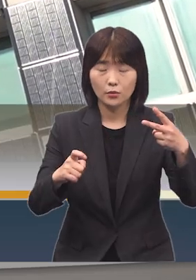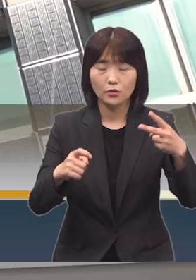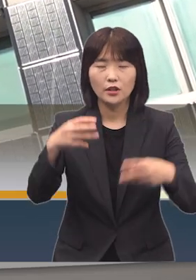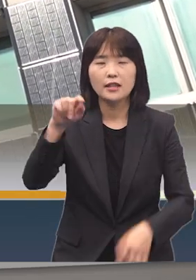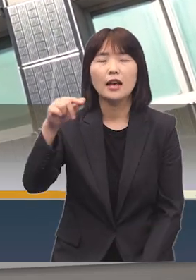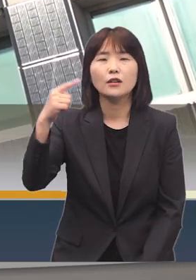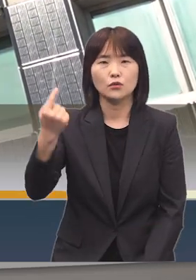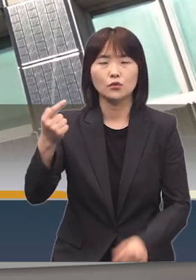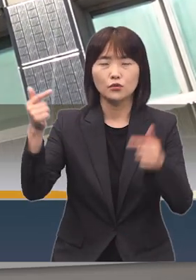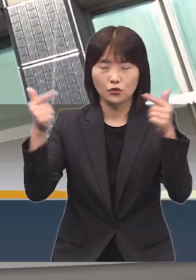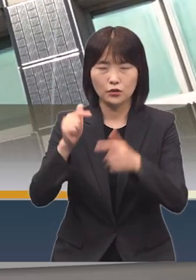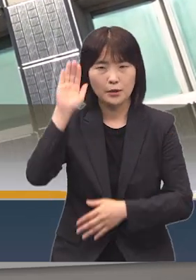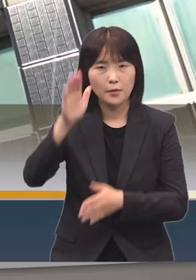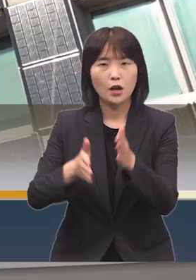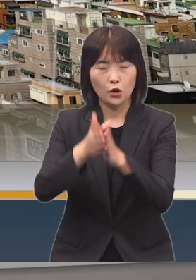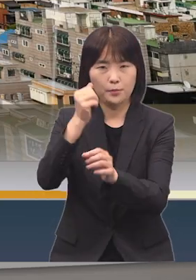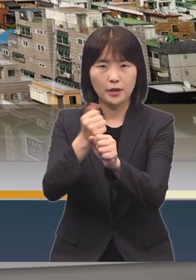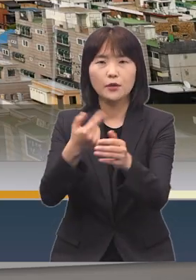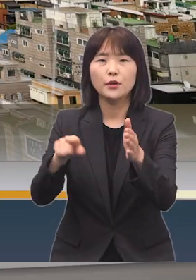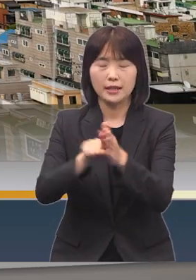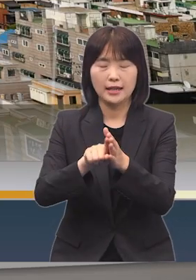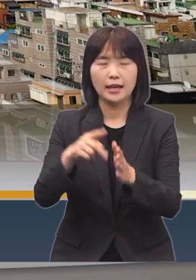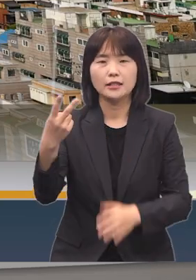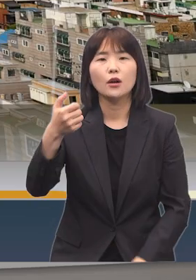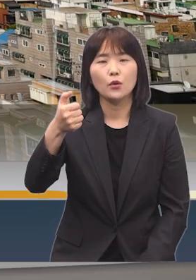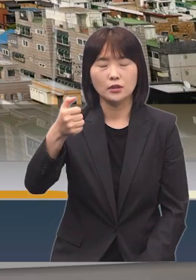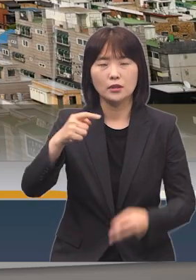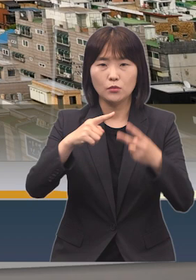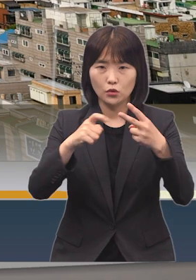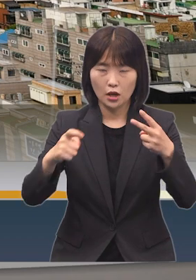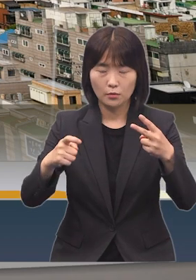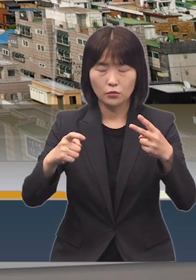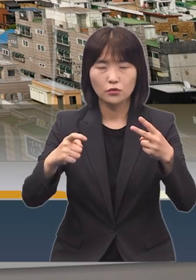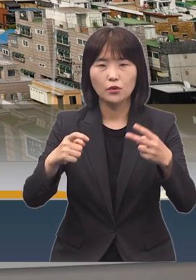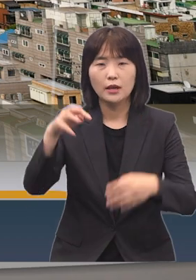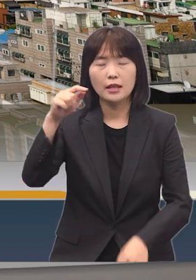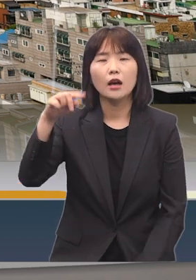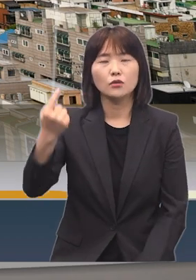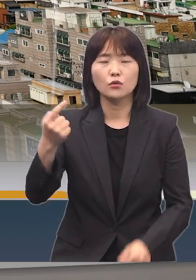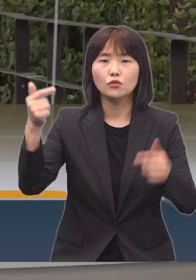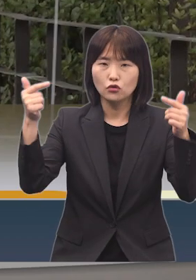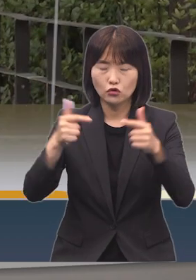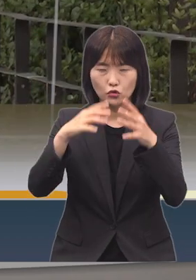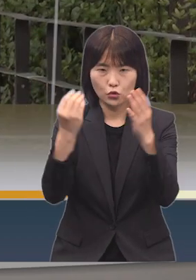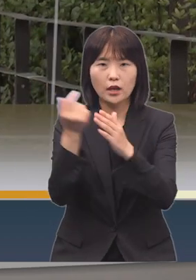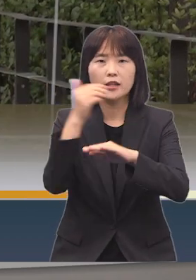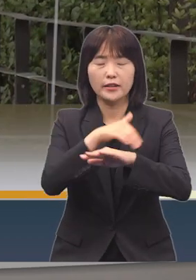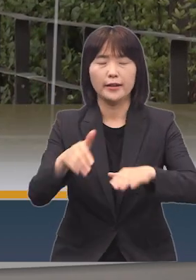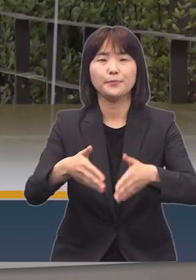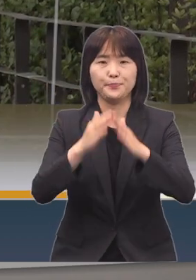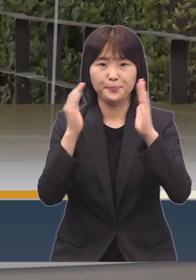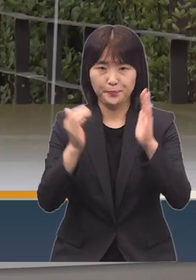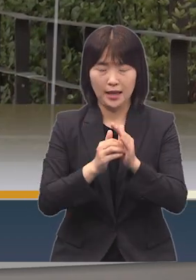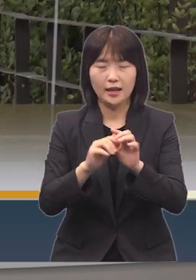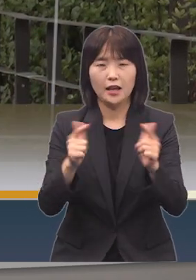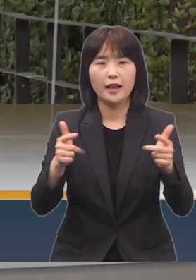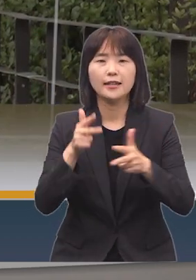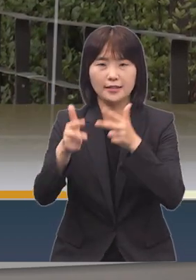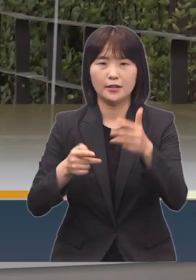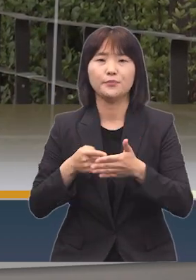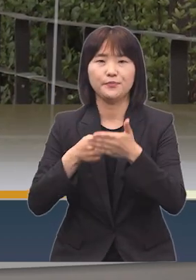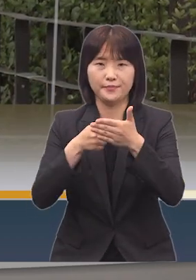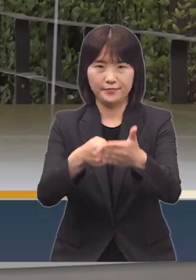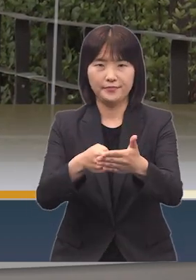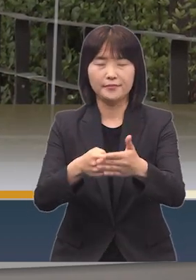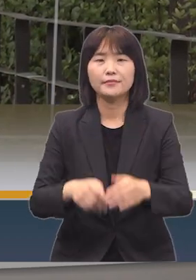동대문구는 탄소 중립 미래도시 시련을 위해 2050 동대문구 온실가스 감축 종합계획을 수립하고 다양한